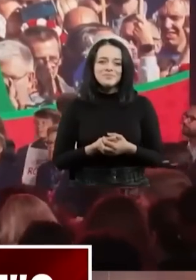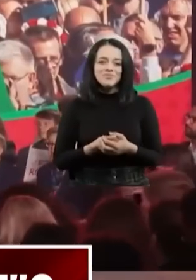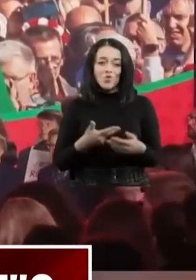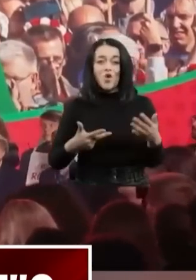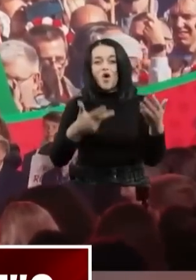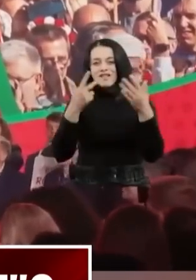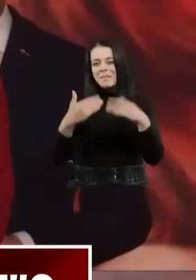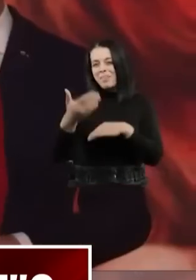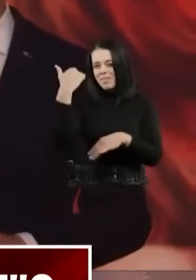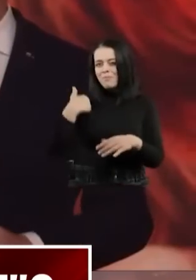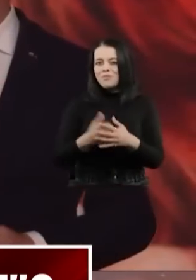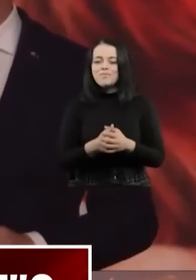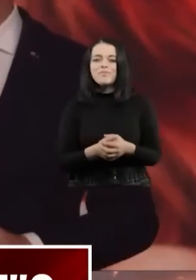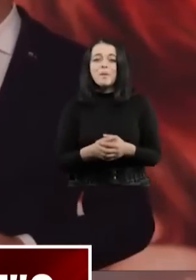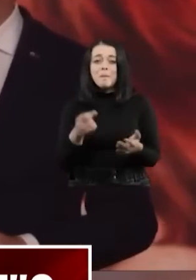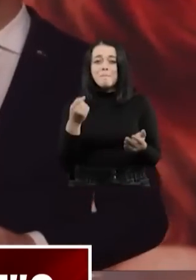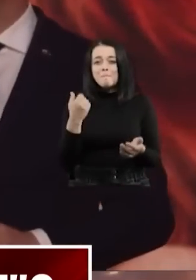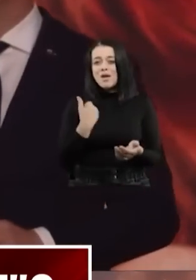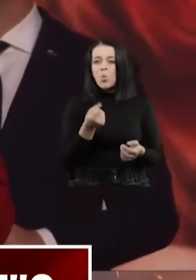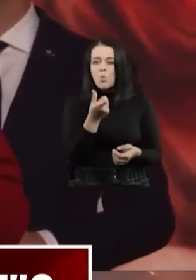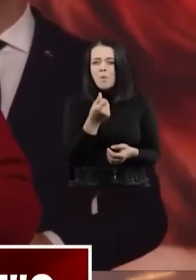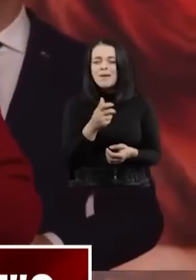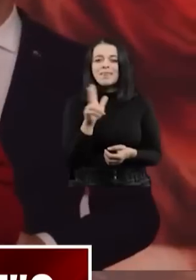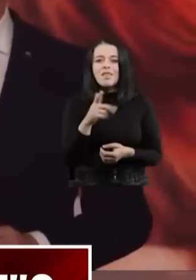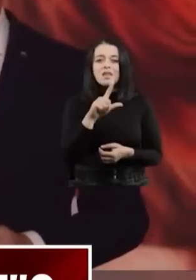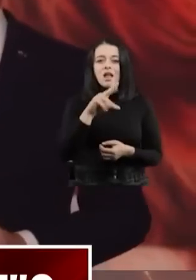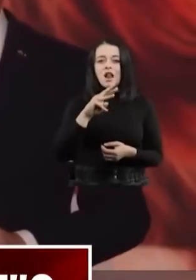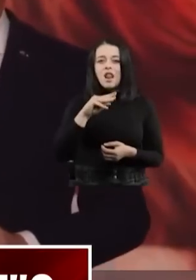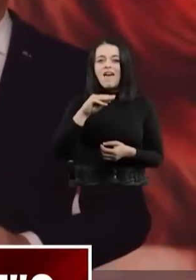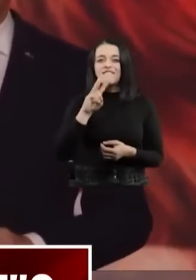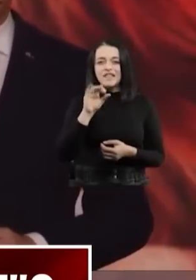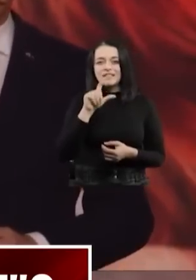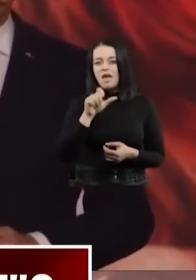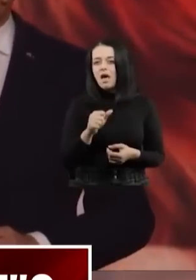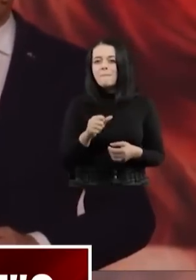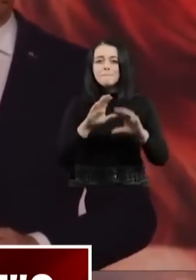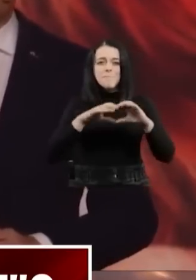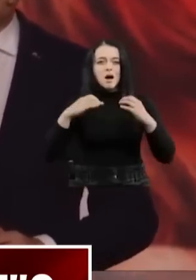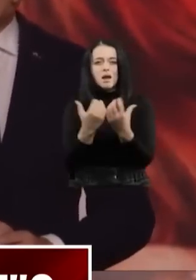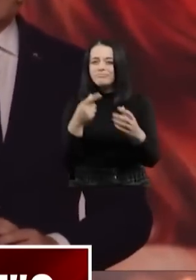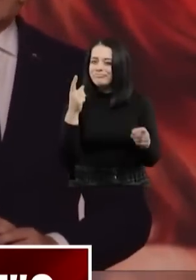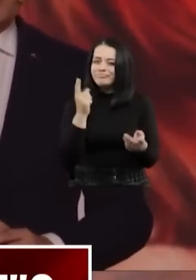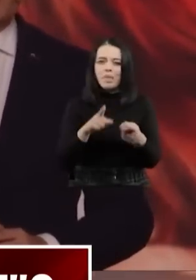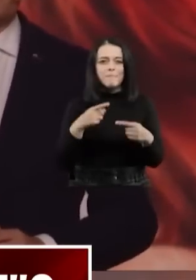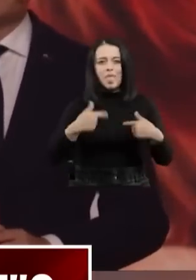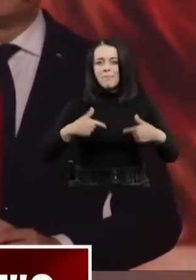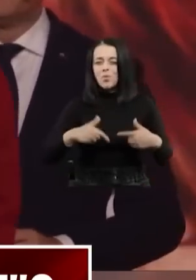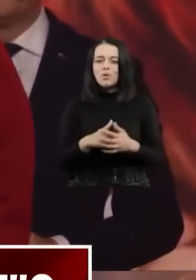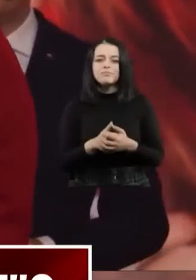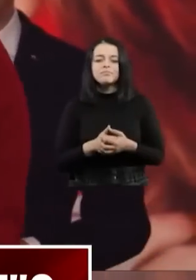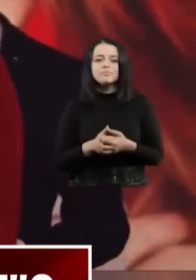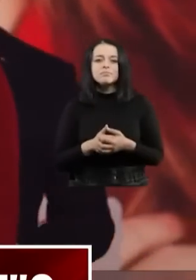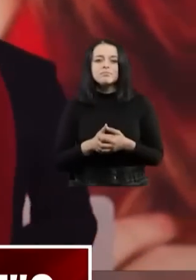Obywatelska. Więc trudno będzie się Czarzastemu i jego ludziom z jakimikolwiek postulatami przebić do